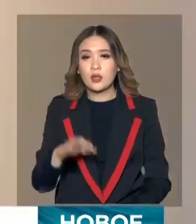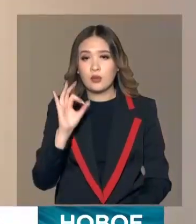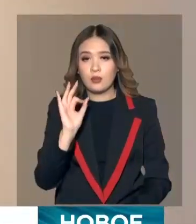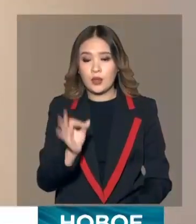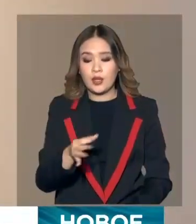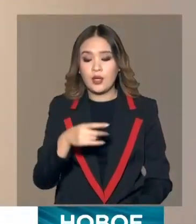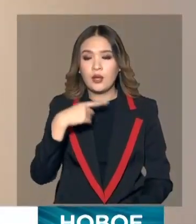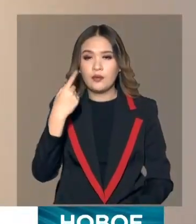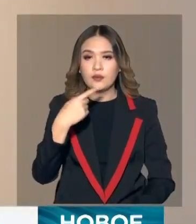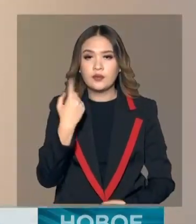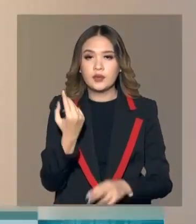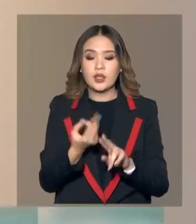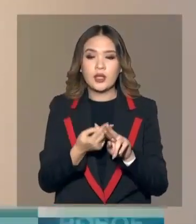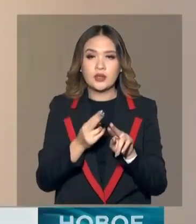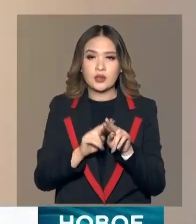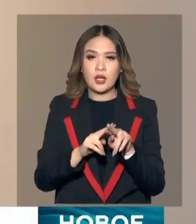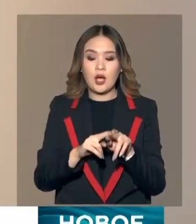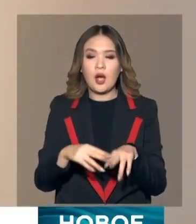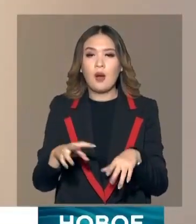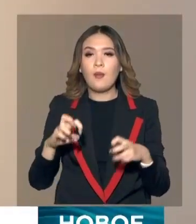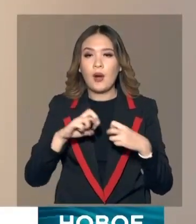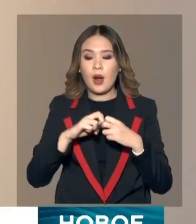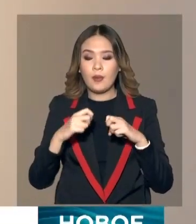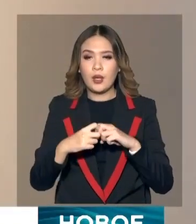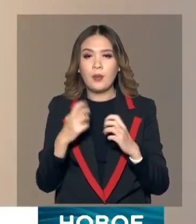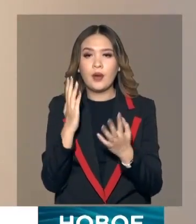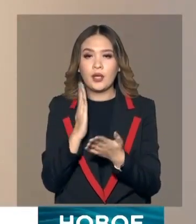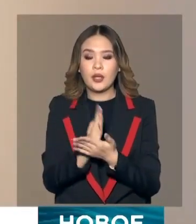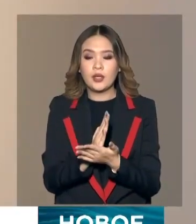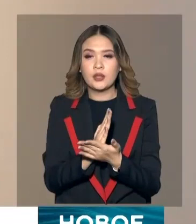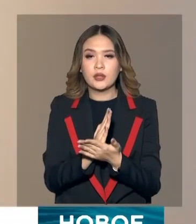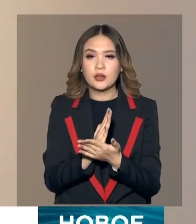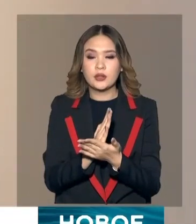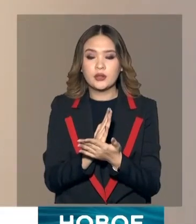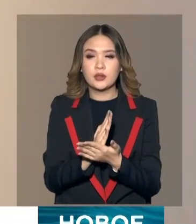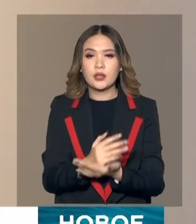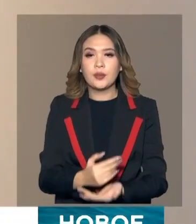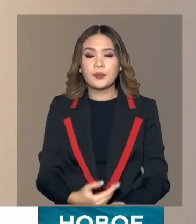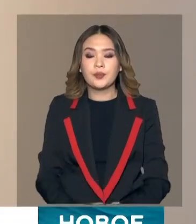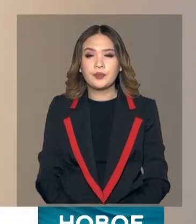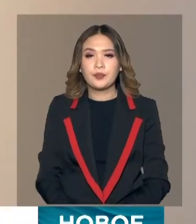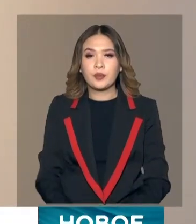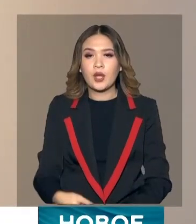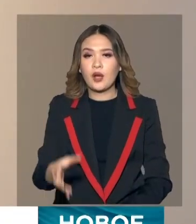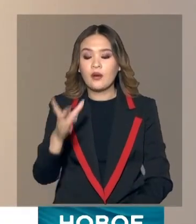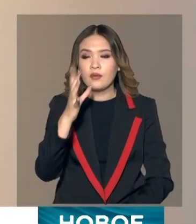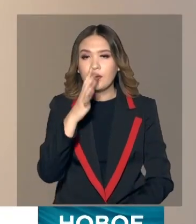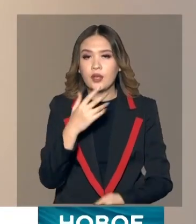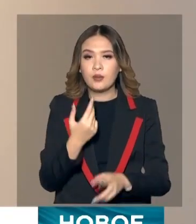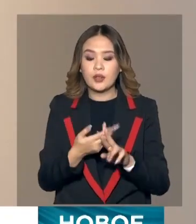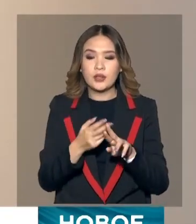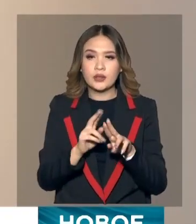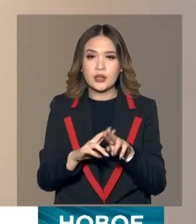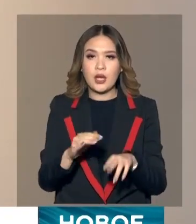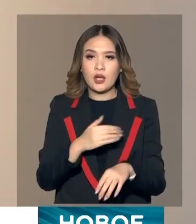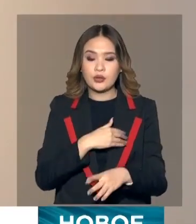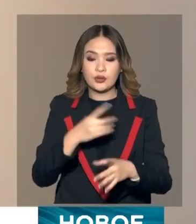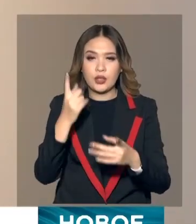правы. Отчасти такая проблема есть. В то же время хотелось бы отметить,